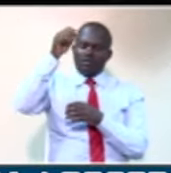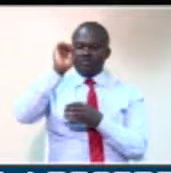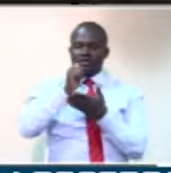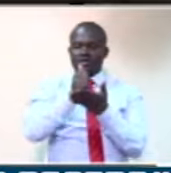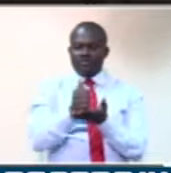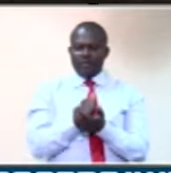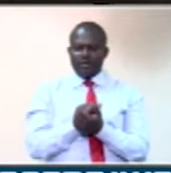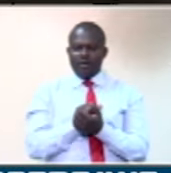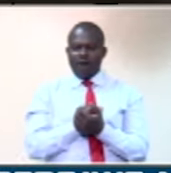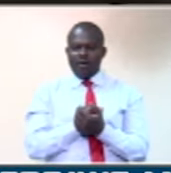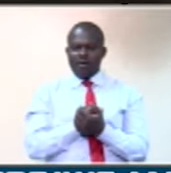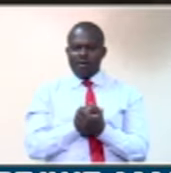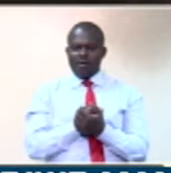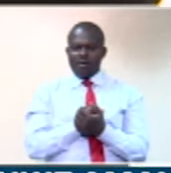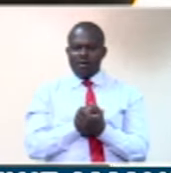akaboko,